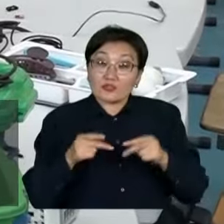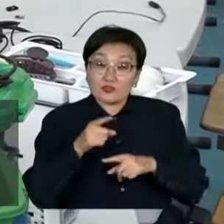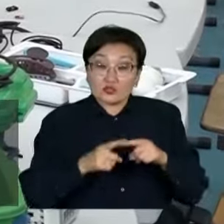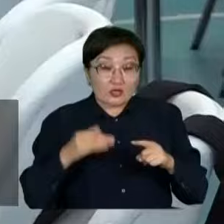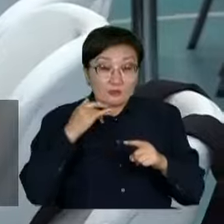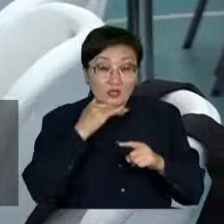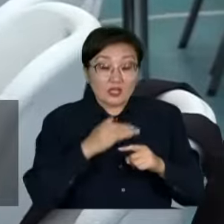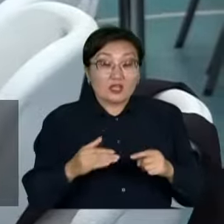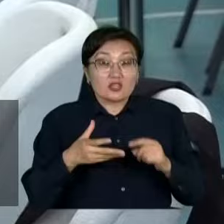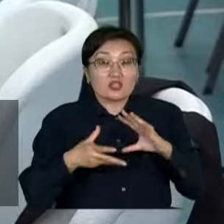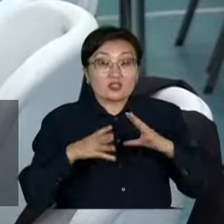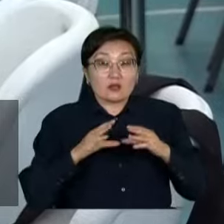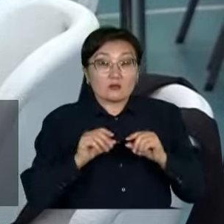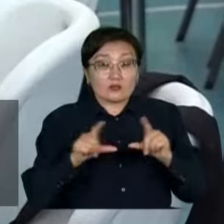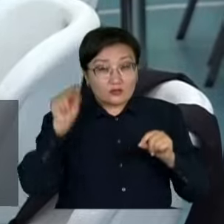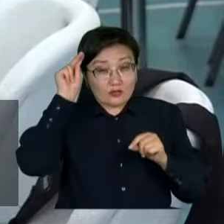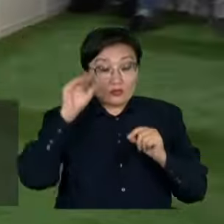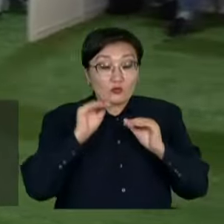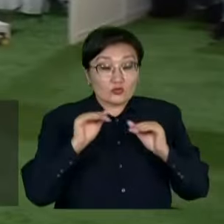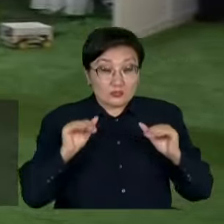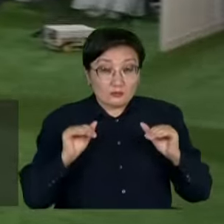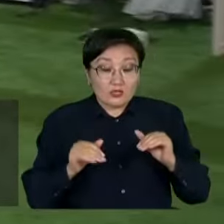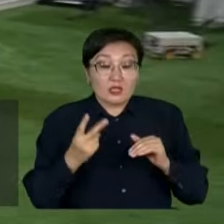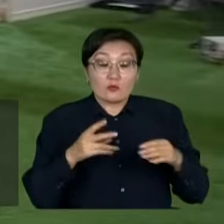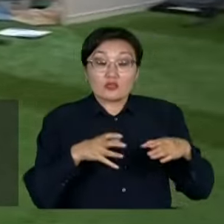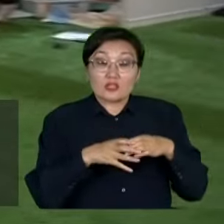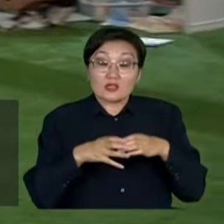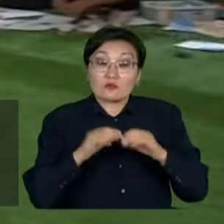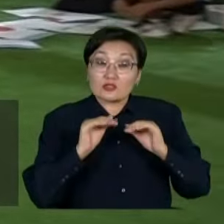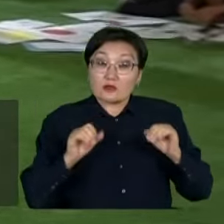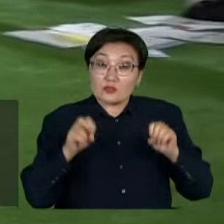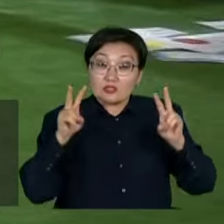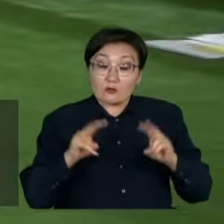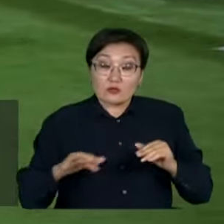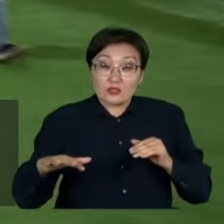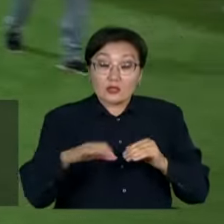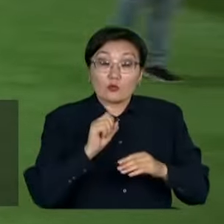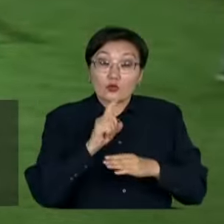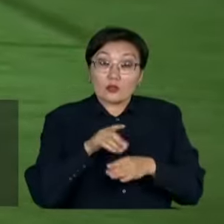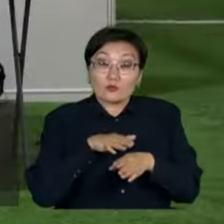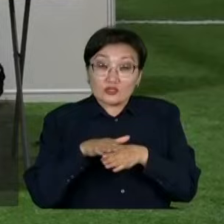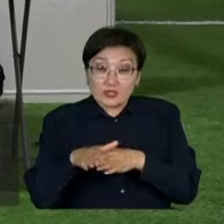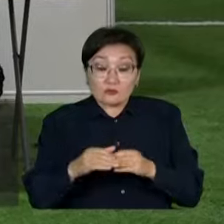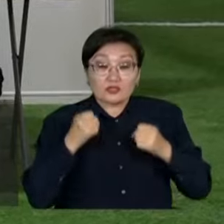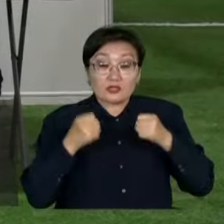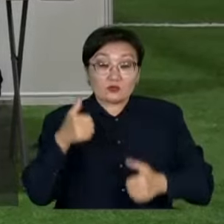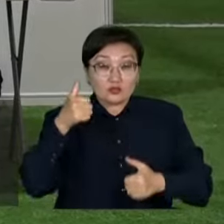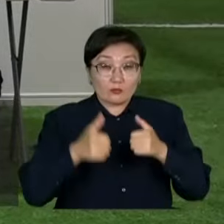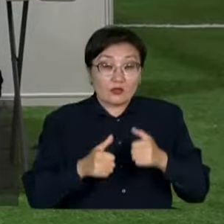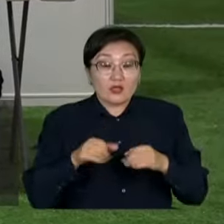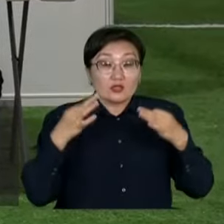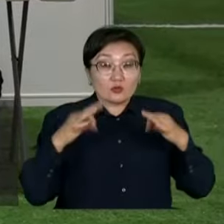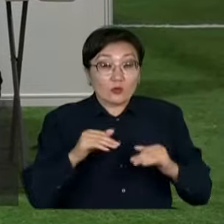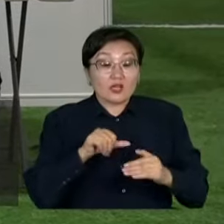жартысынан көбі жалпы білім беретін мектептердің оқушылары. Екі санатта оқушылар арнайы аренада тапсырмаларды орындап, спорттық сайыстарға дербес